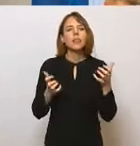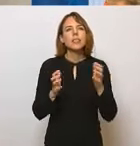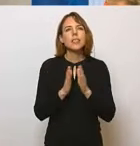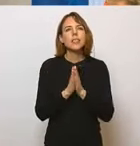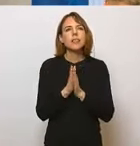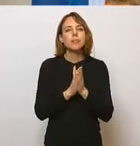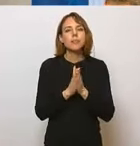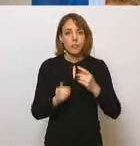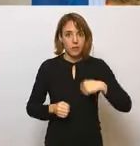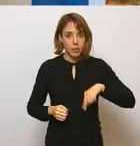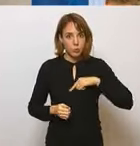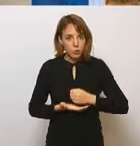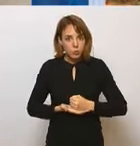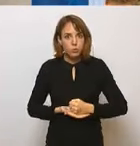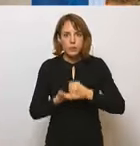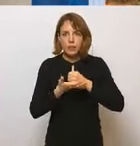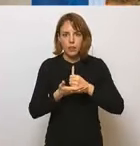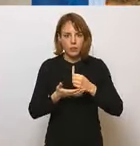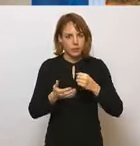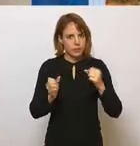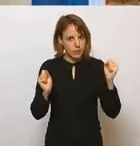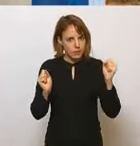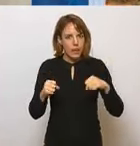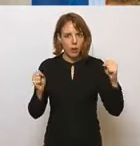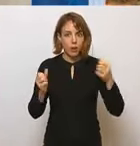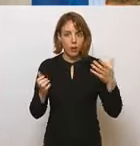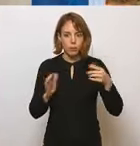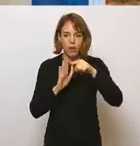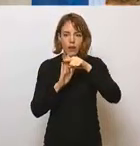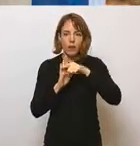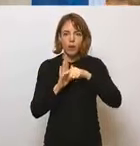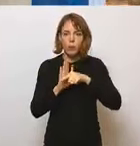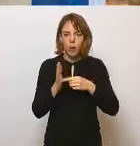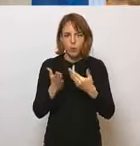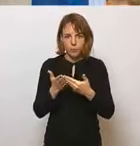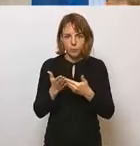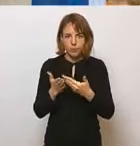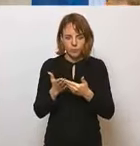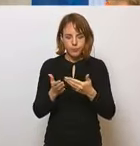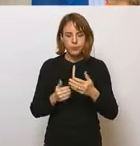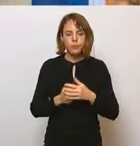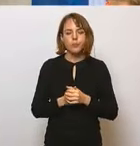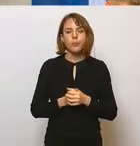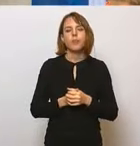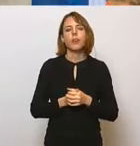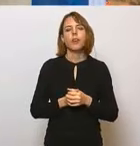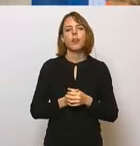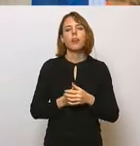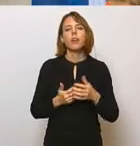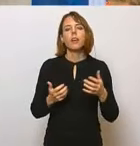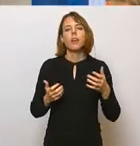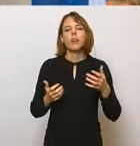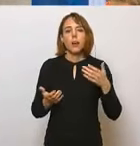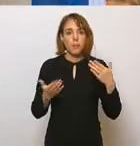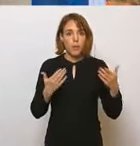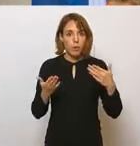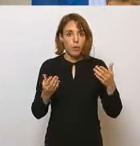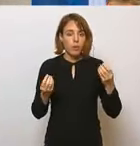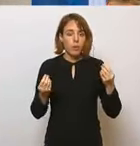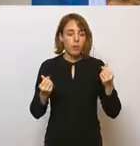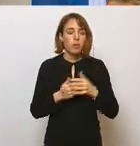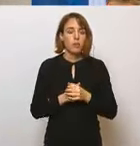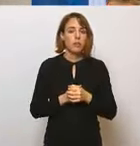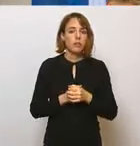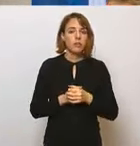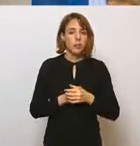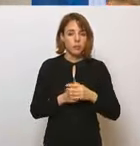ce qu'on soutient et ce qu'on approuve dans ce texte, dans ce règlement, donc sur le volet exempté, c'est effectivement aujourd'hui, par rapport à tous les problèmes